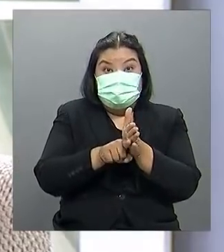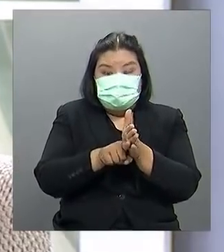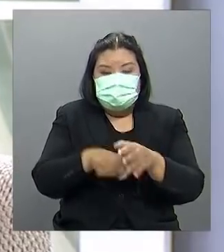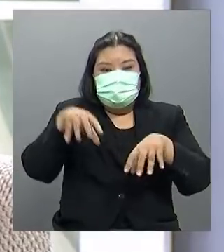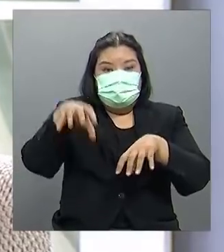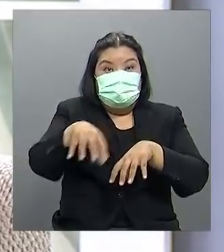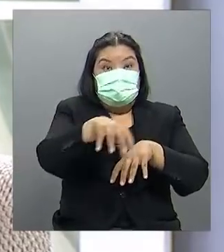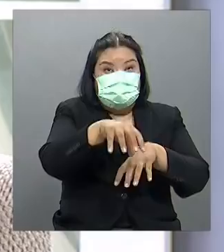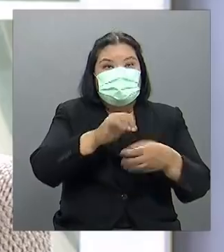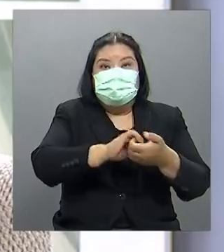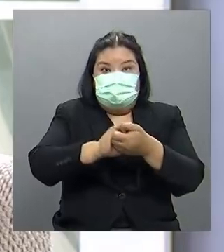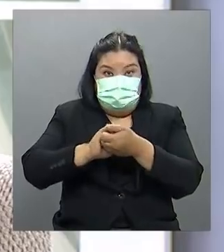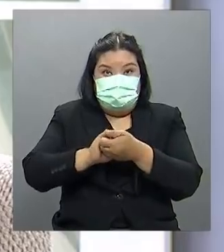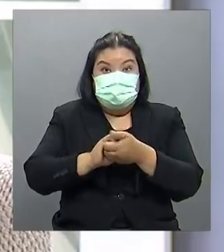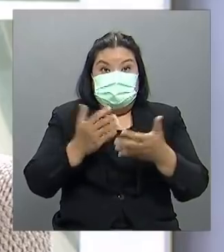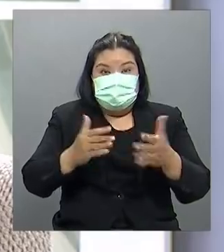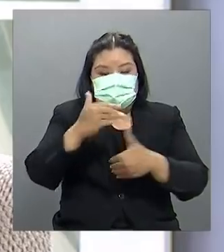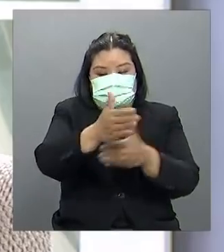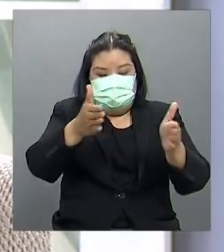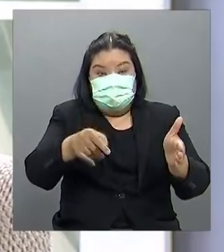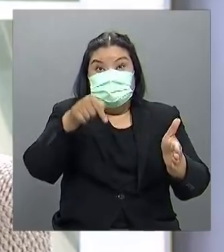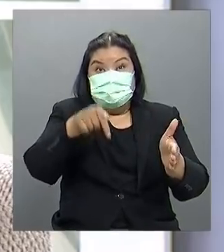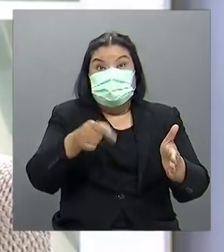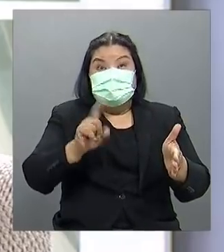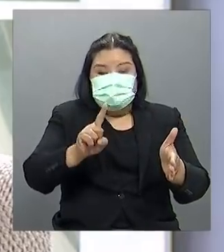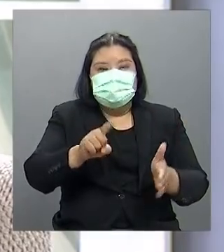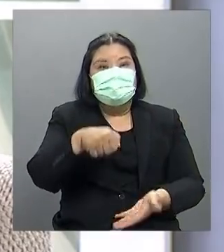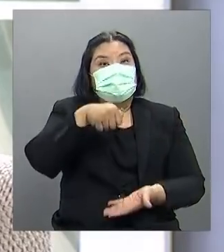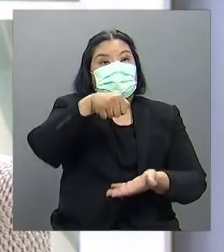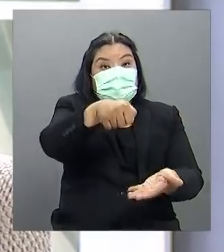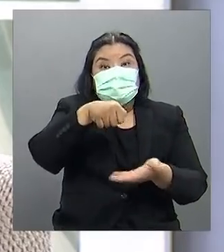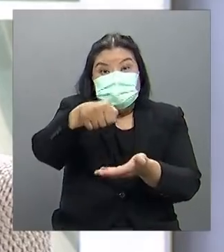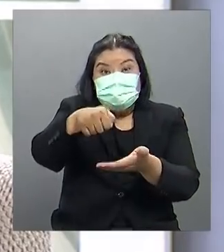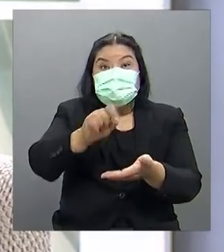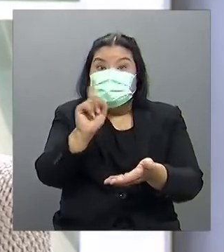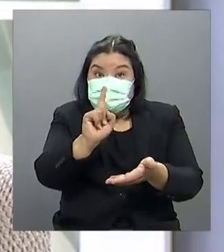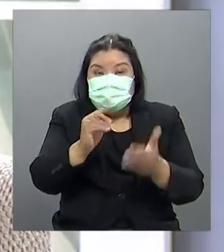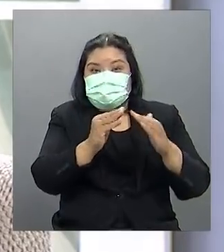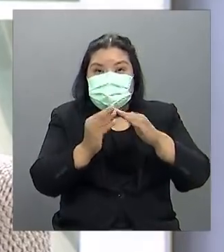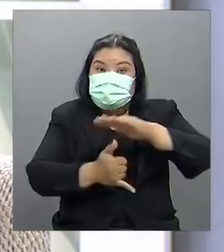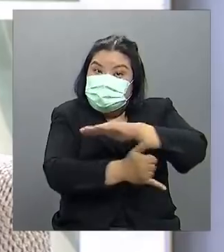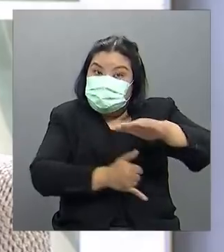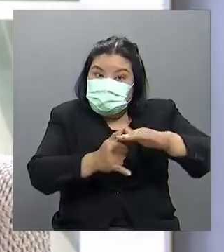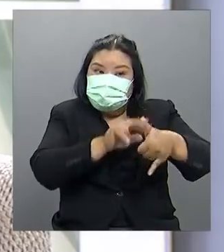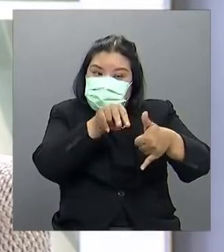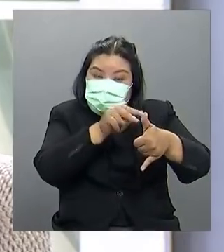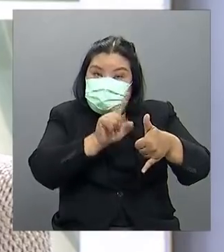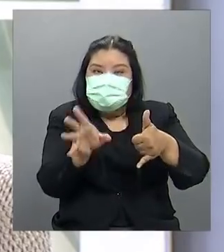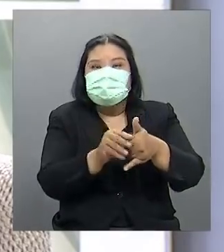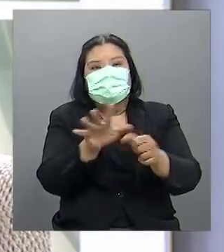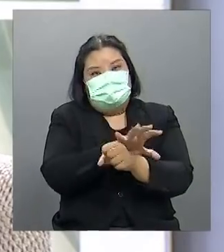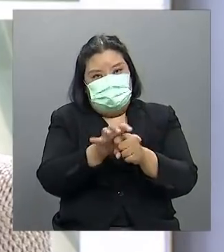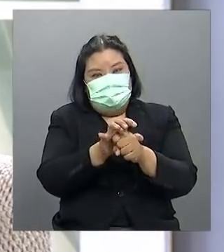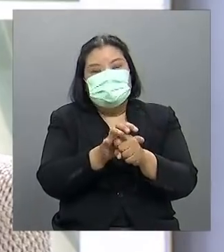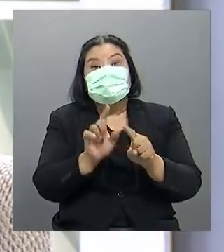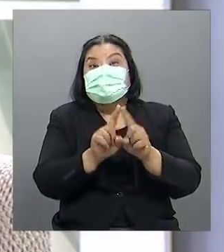นมาปุ๊บก็เอาไปแจกจ่ายให้กับคนที่ต้องโฮมไอโซเลชันดูแลรักษาตัวเองที่บ้านนะครับแต่ทีนี้ถ้าเกิดว่าคุณผู้ชมอยากจะ